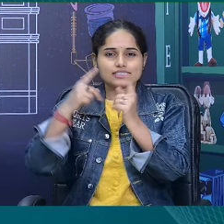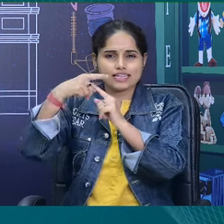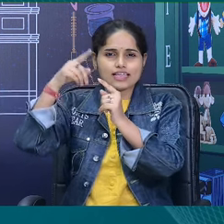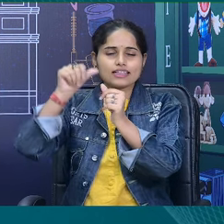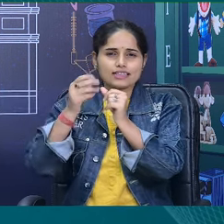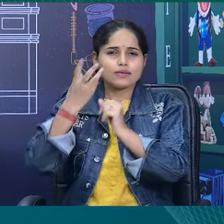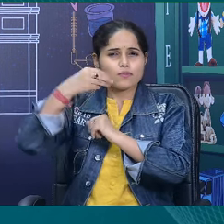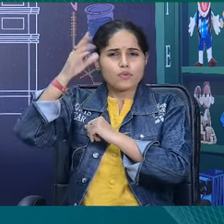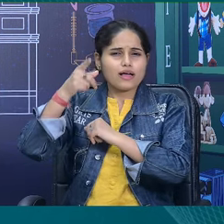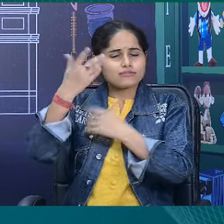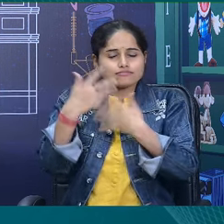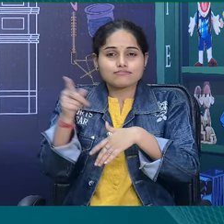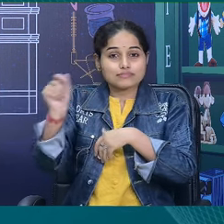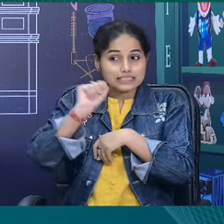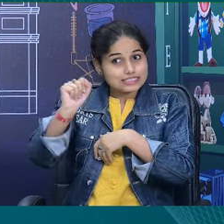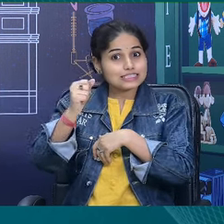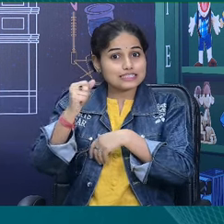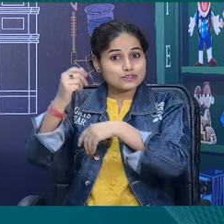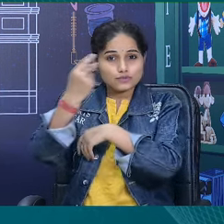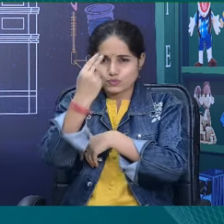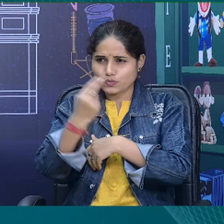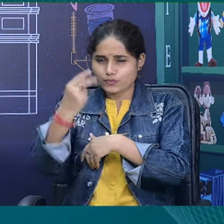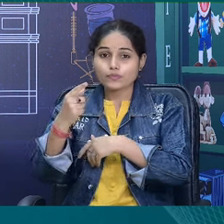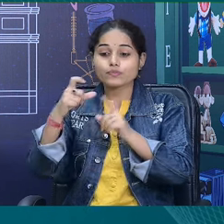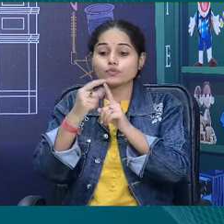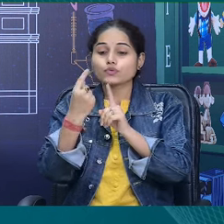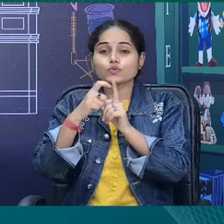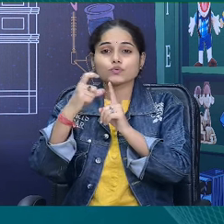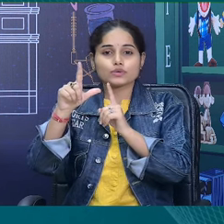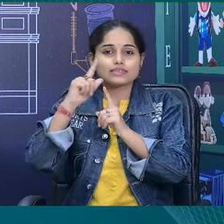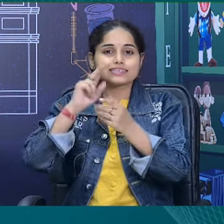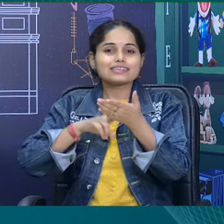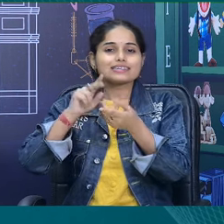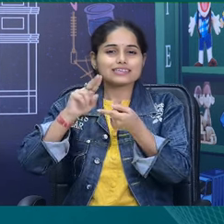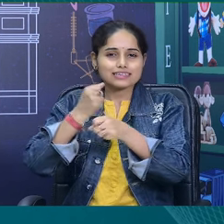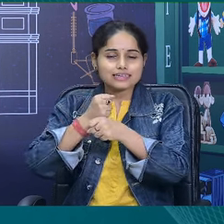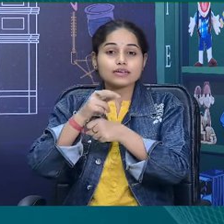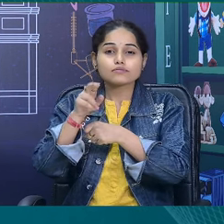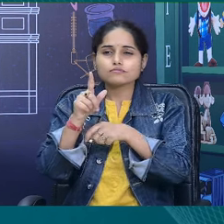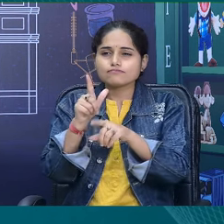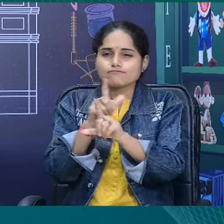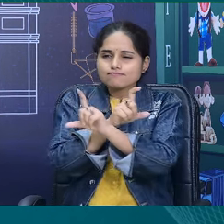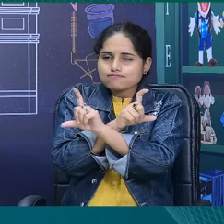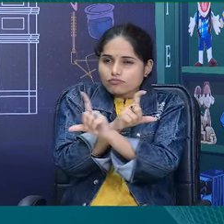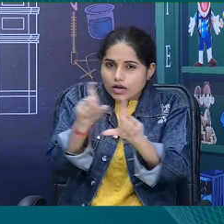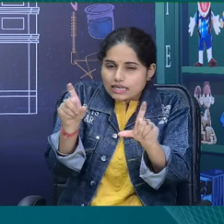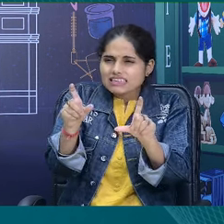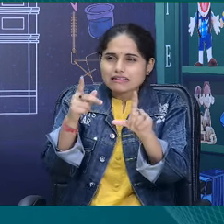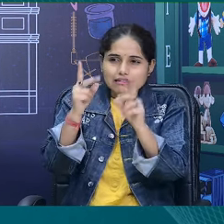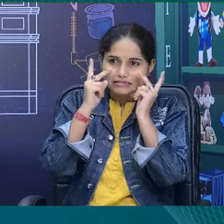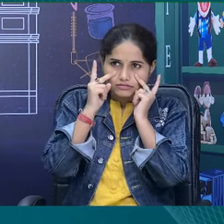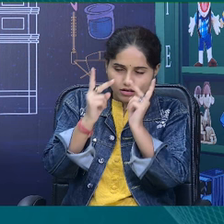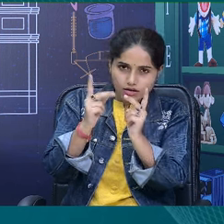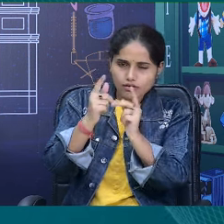भी पेंटिंग्स देखेंगे तो उसमें आपको डूडलिंग दिखेगी डूडलिंग में होता है कि बहुत ज्यादा स्पष्ट रूप से आपको आकृति समझ में नहीं आती